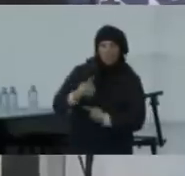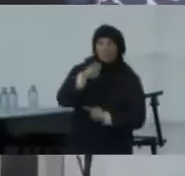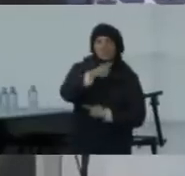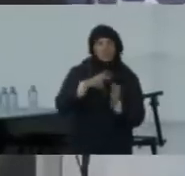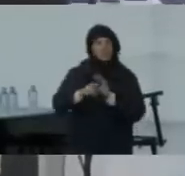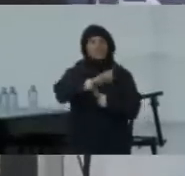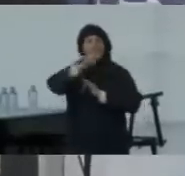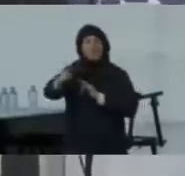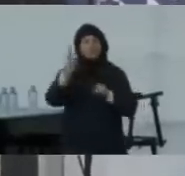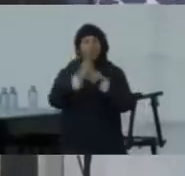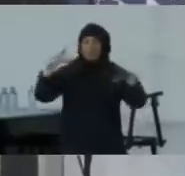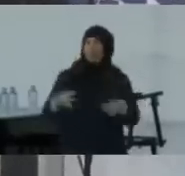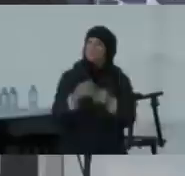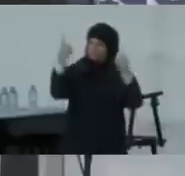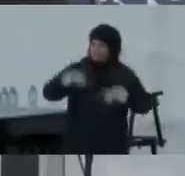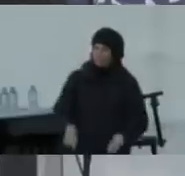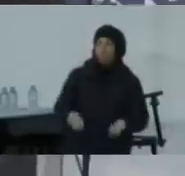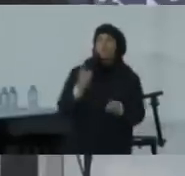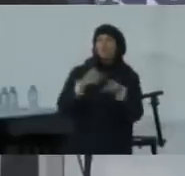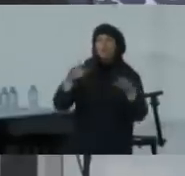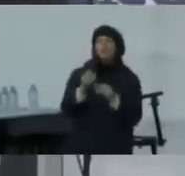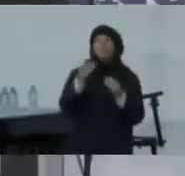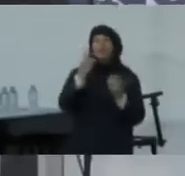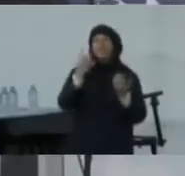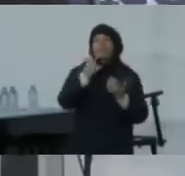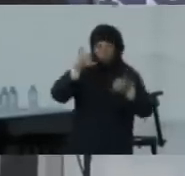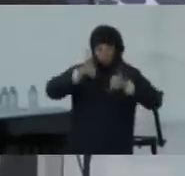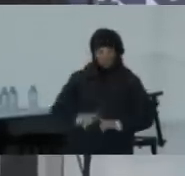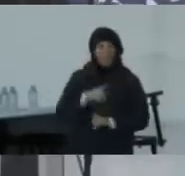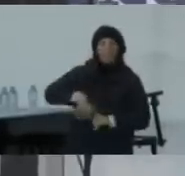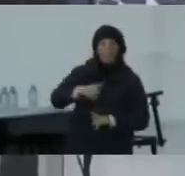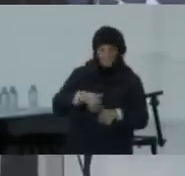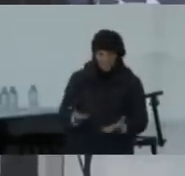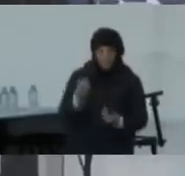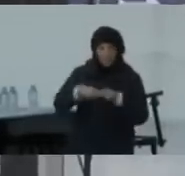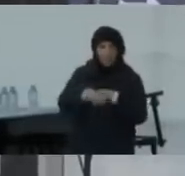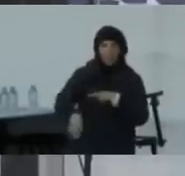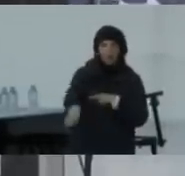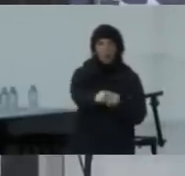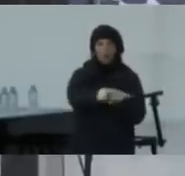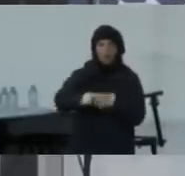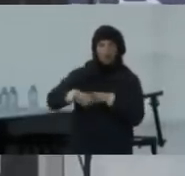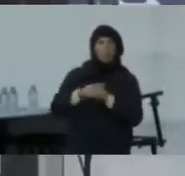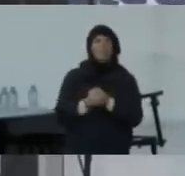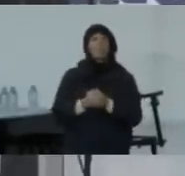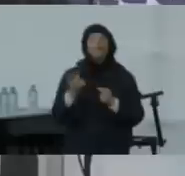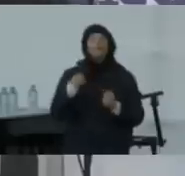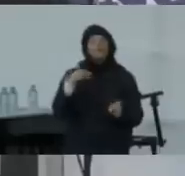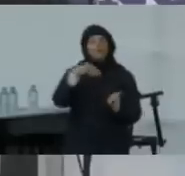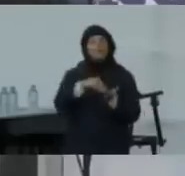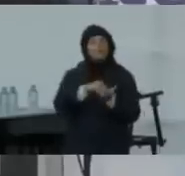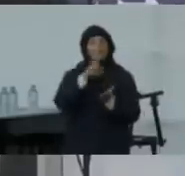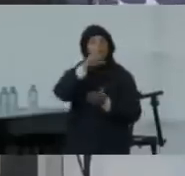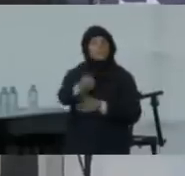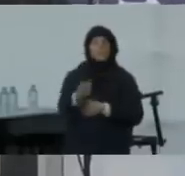Bisogna cominciare per i nostri figli. Bene, io sono qua per dirvi che la nostra proposta,